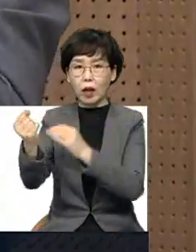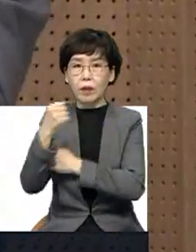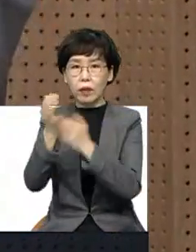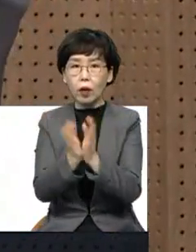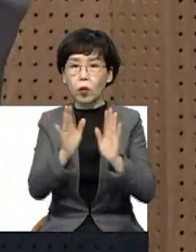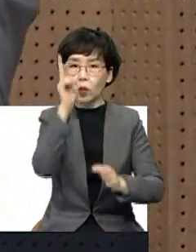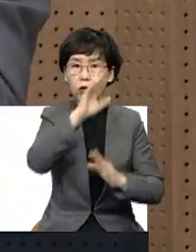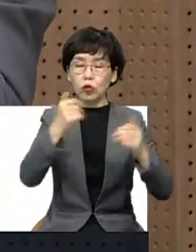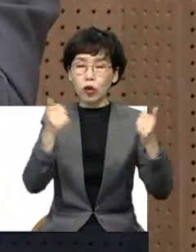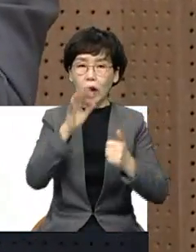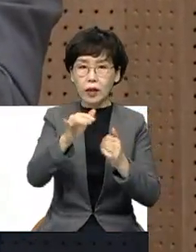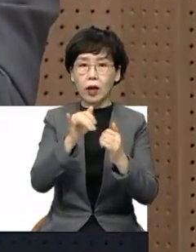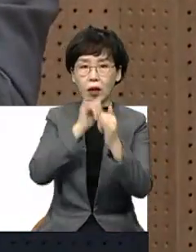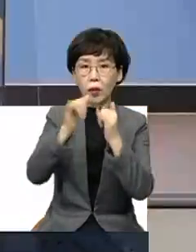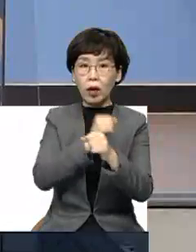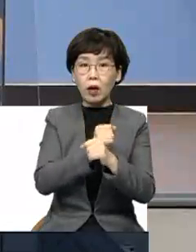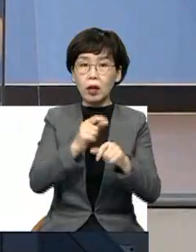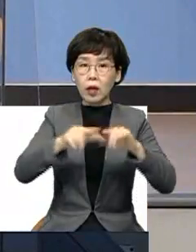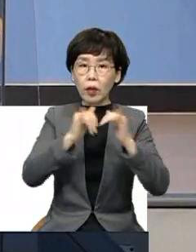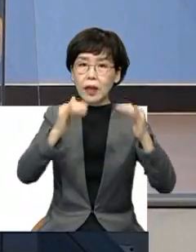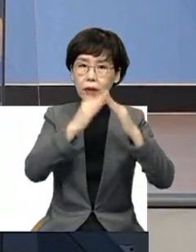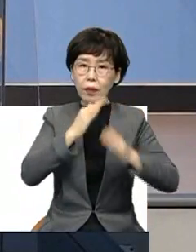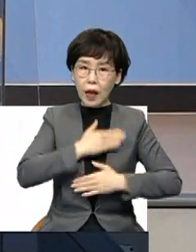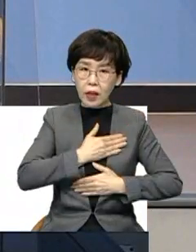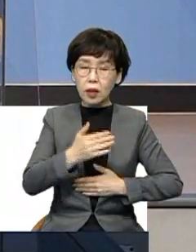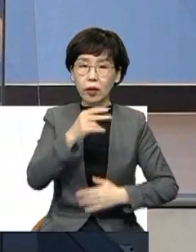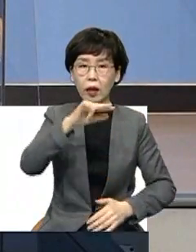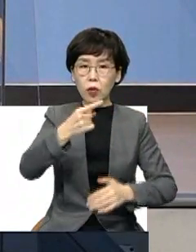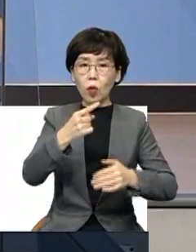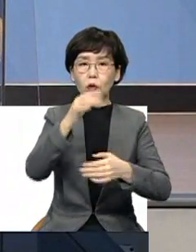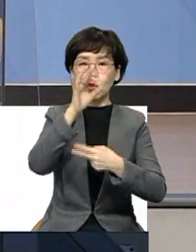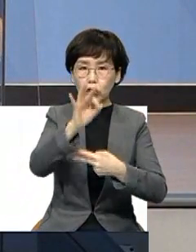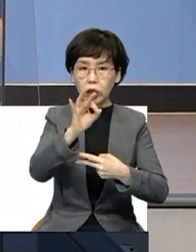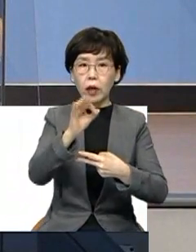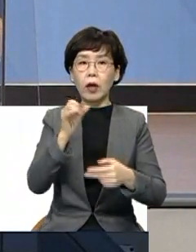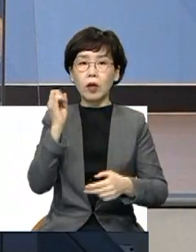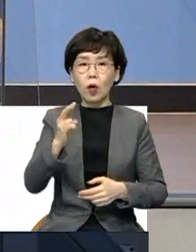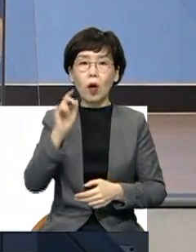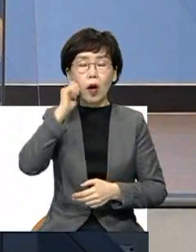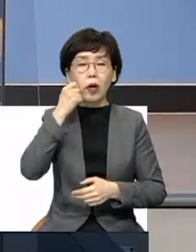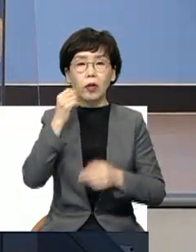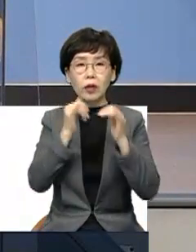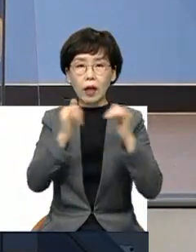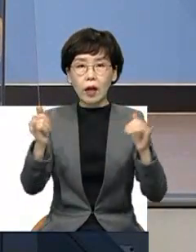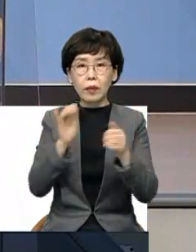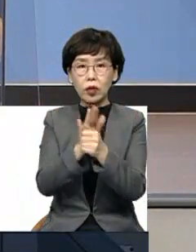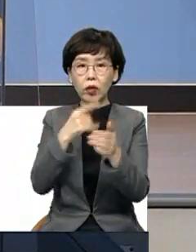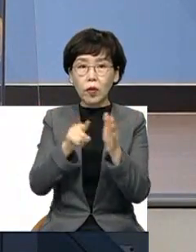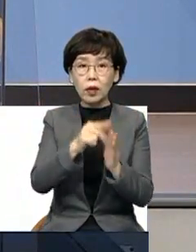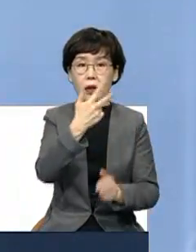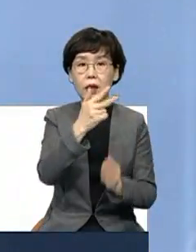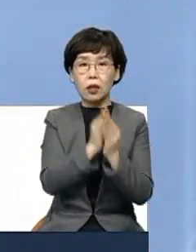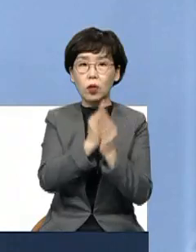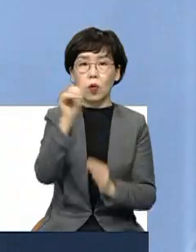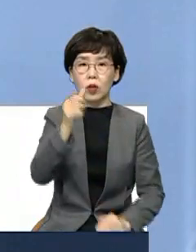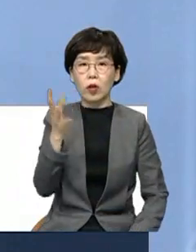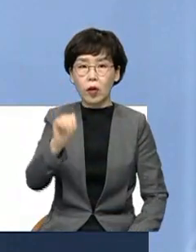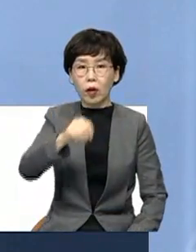열고 서민 주거 안정과 탄소 중립 달성, 취약계층 지원 등을 위해서 7조 5천억 원 수준의 예산 증액을